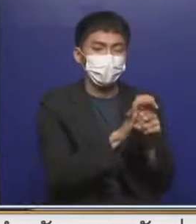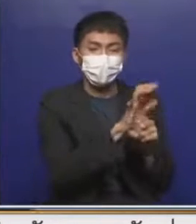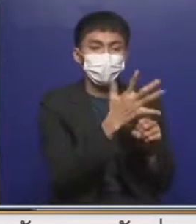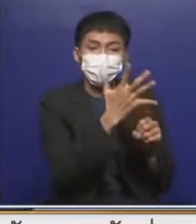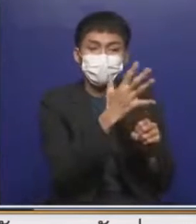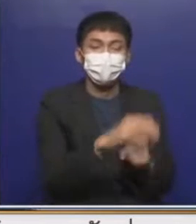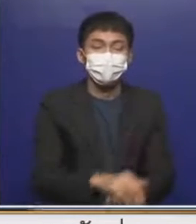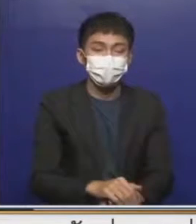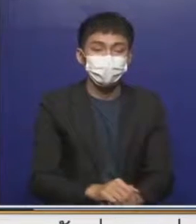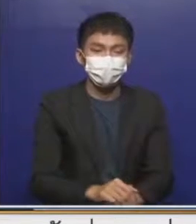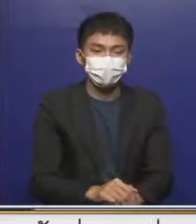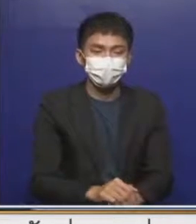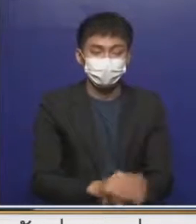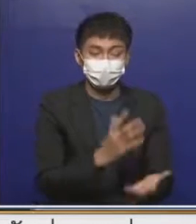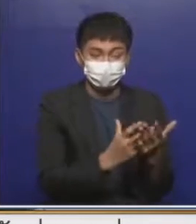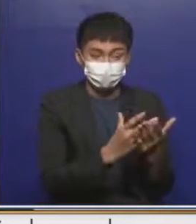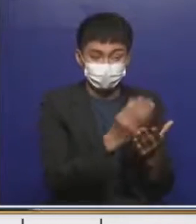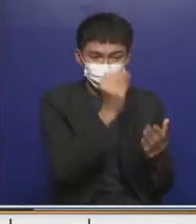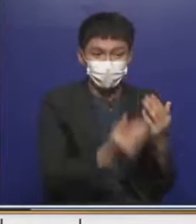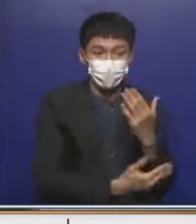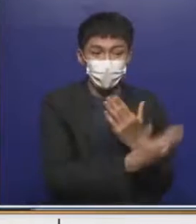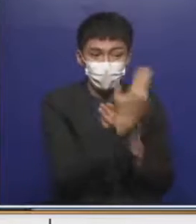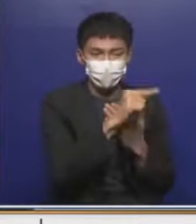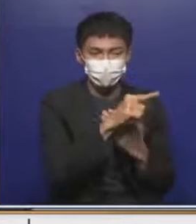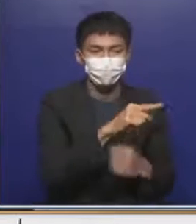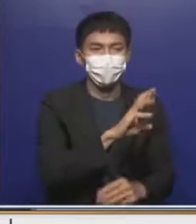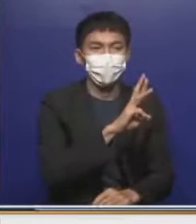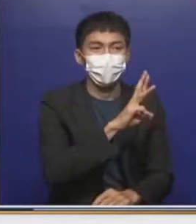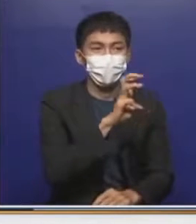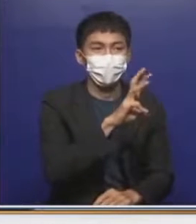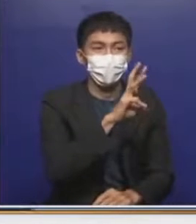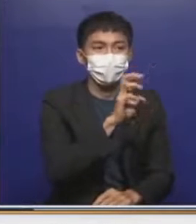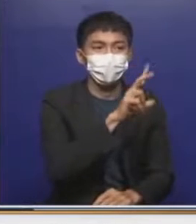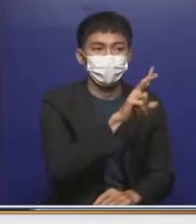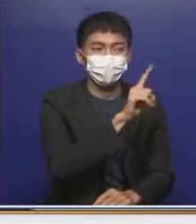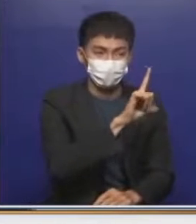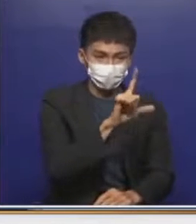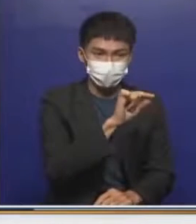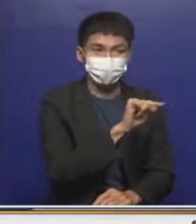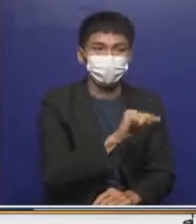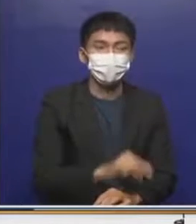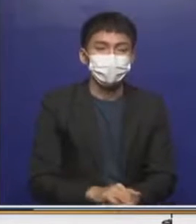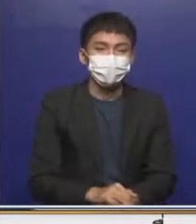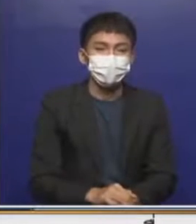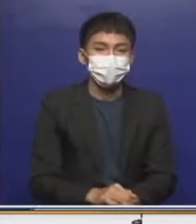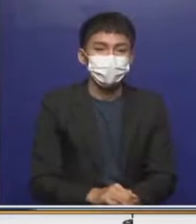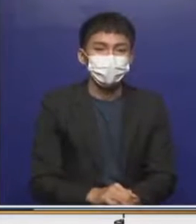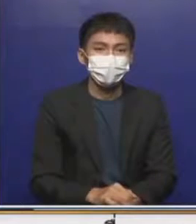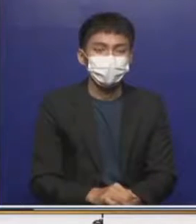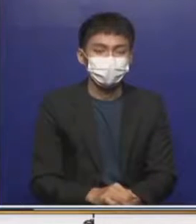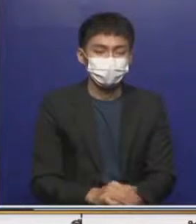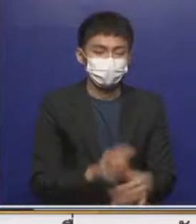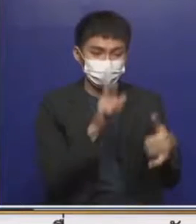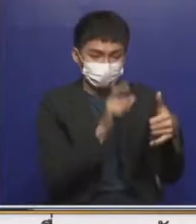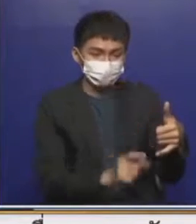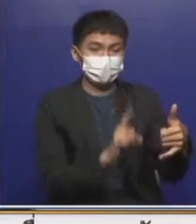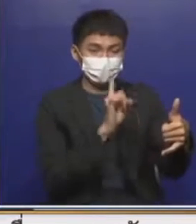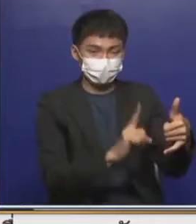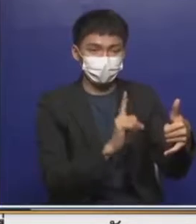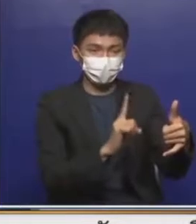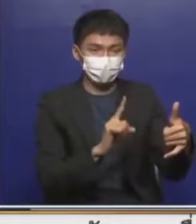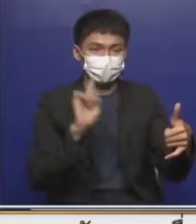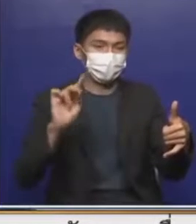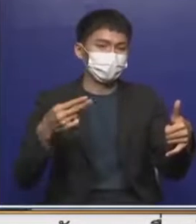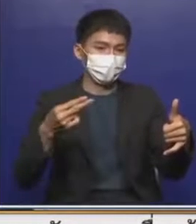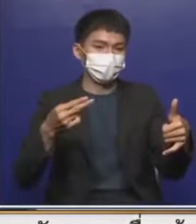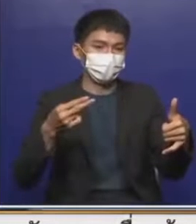งบการหน่งสาสถหบเดกด้อยโอกาสอยู่ที่ 663 ล้านในปีนั้นผมหารเฉลียกมาเด็หนึ่คนได้รับงบปมาณอยู่ที่18,